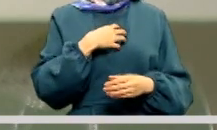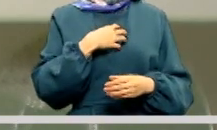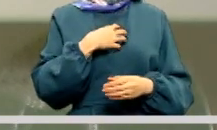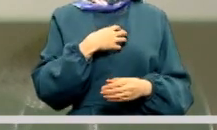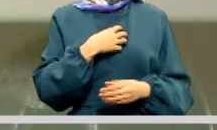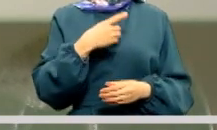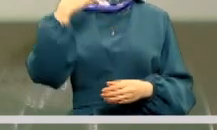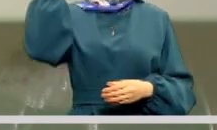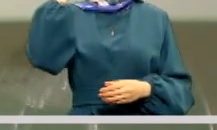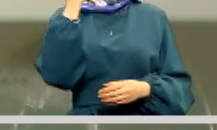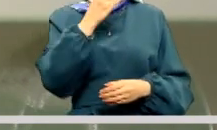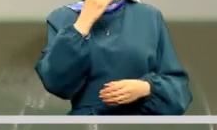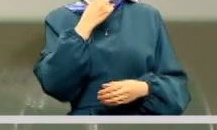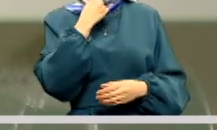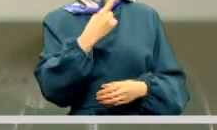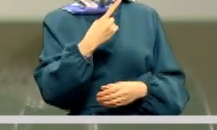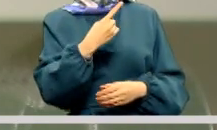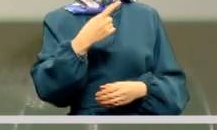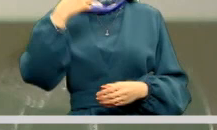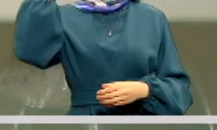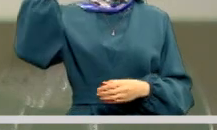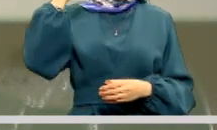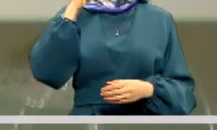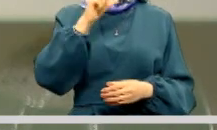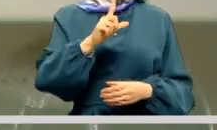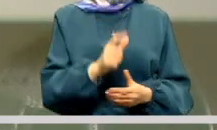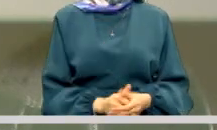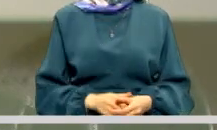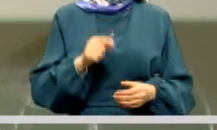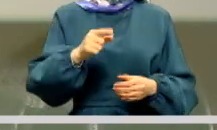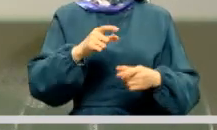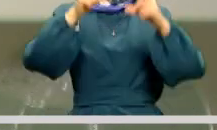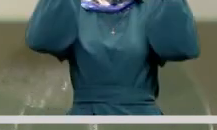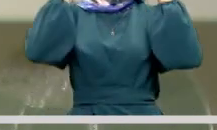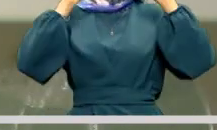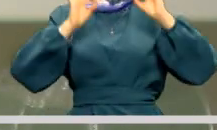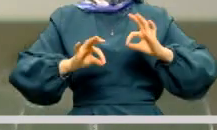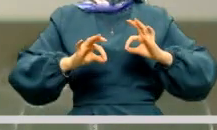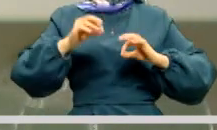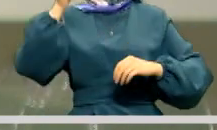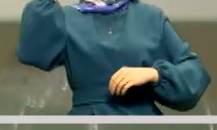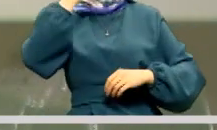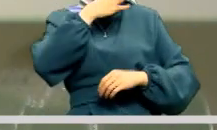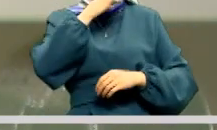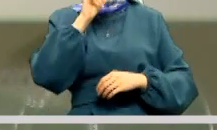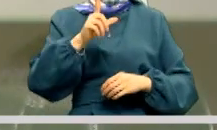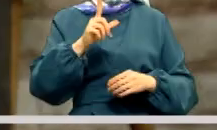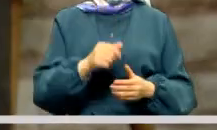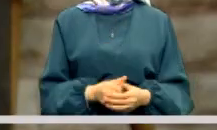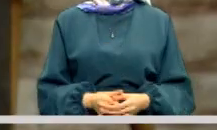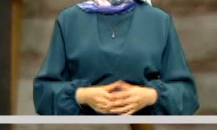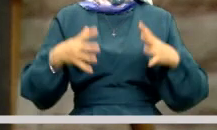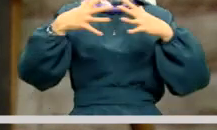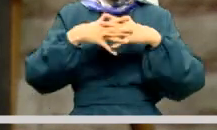eleştirmemizle ilgili ya da önceliğimizin sorumluluğumuzun buradan başladığının bilincinde olmak Çünkü çok kalabalıklar içerisinde